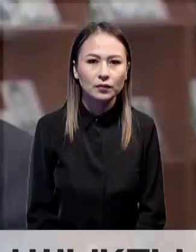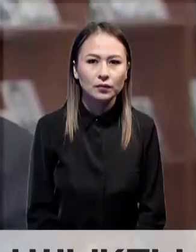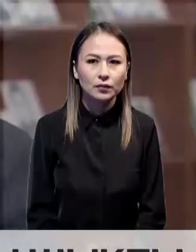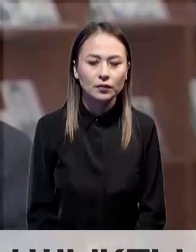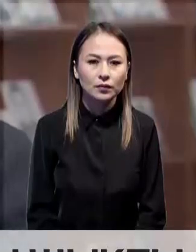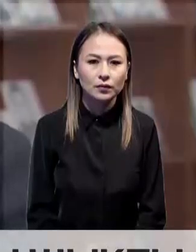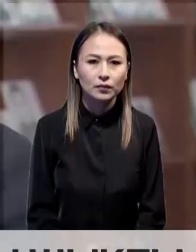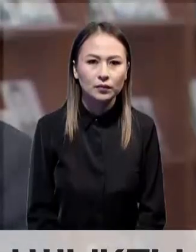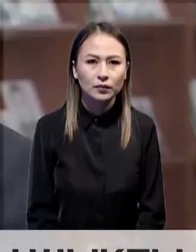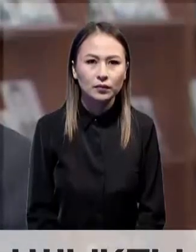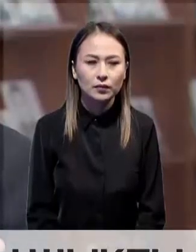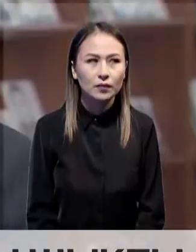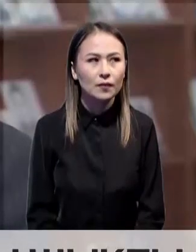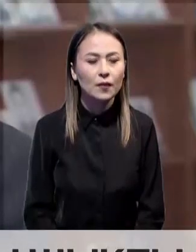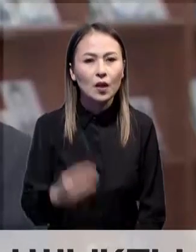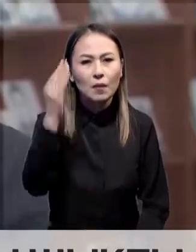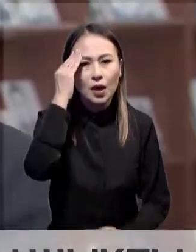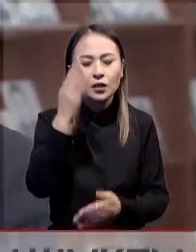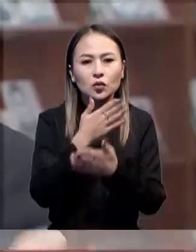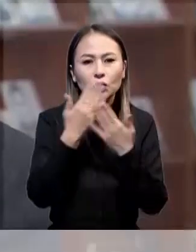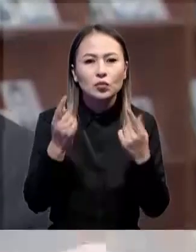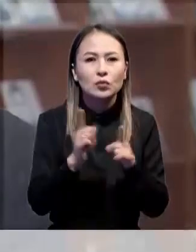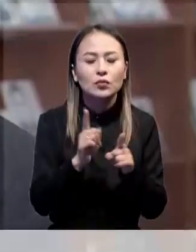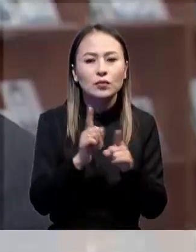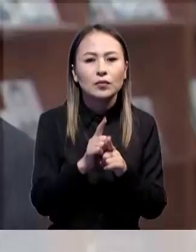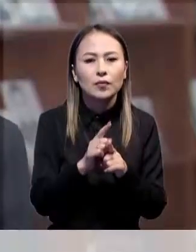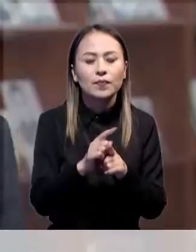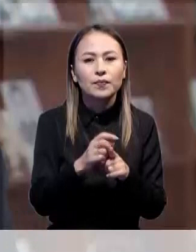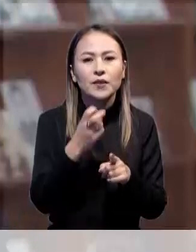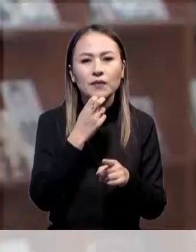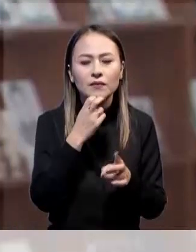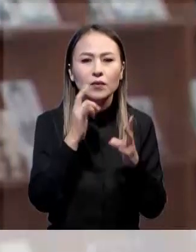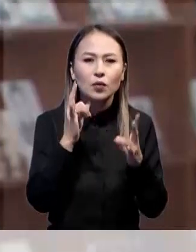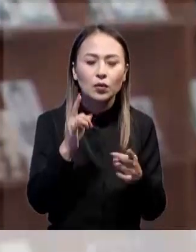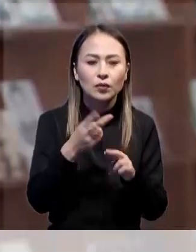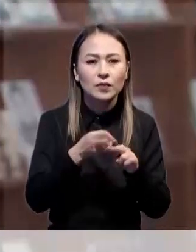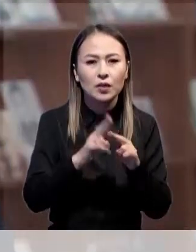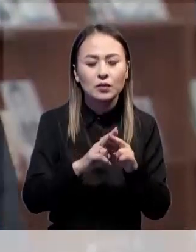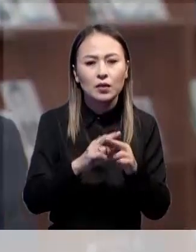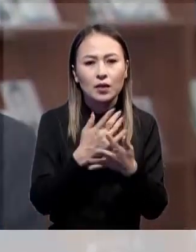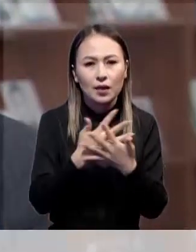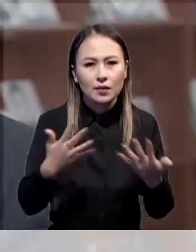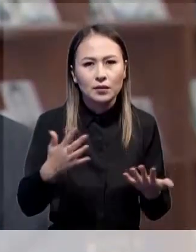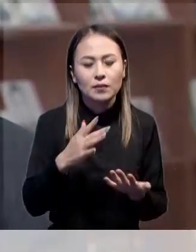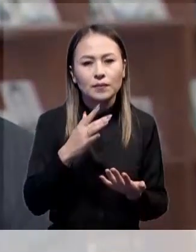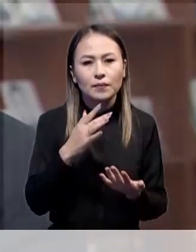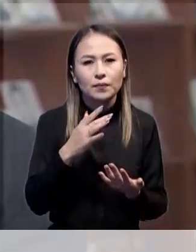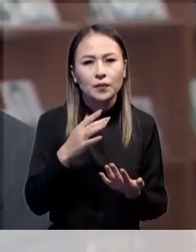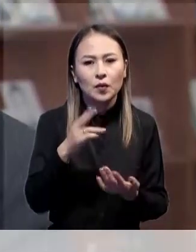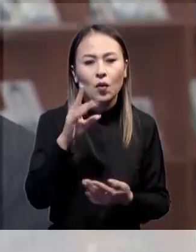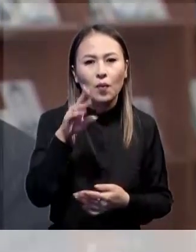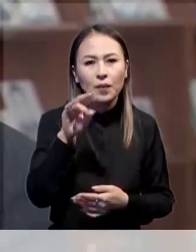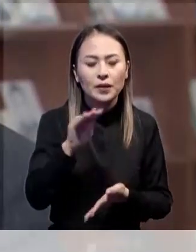Дәмі жоқ, мәні жоқ нәрселерді жұрттыққа күлкіні күлкі қылып та жұртты күлдіруін деп жүргендер бар. Ал бірақ ол мысалы